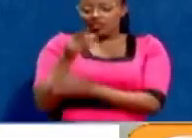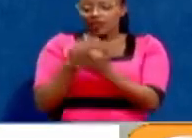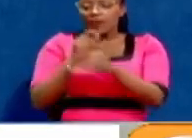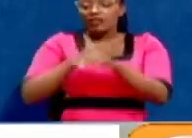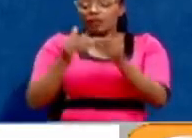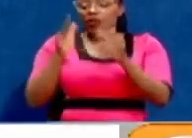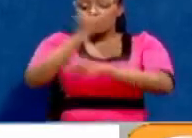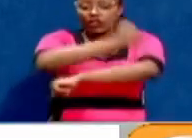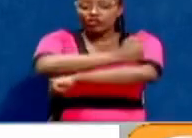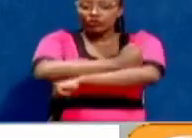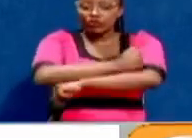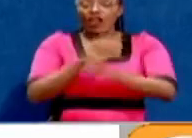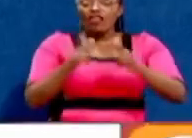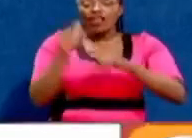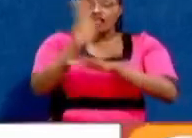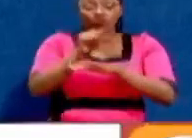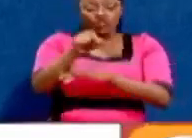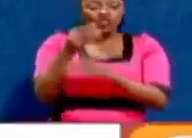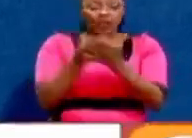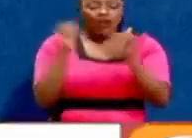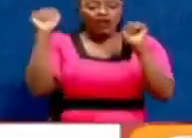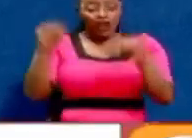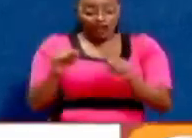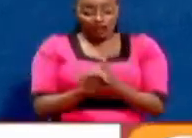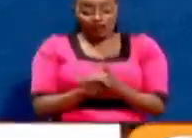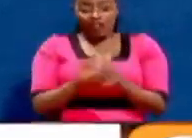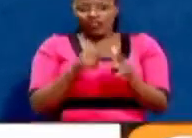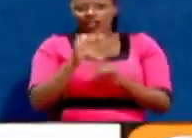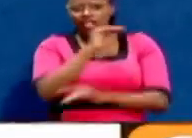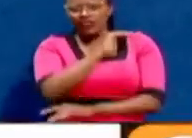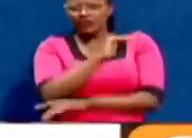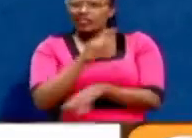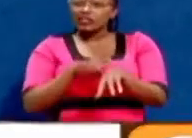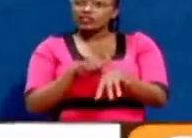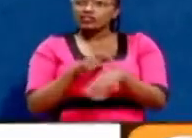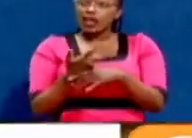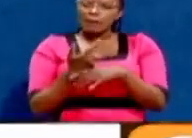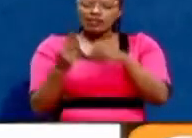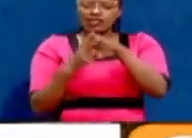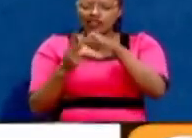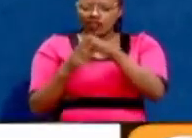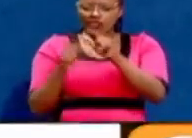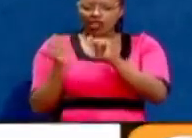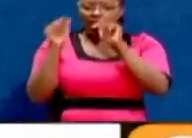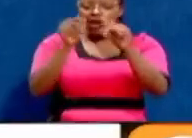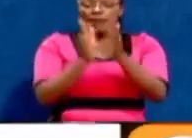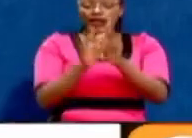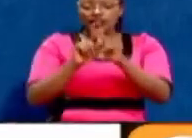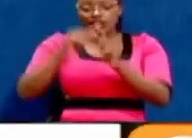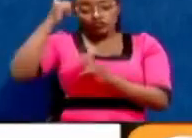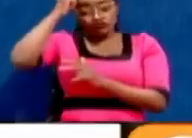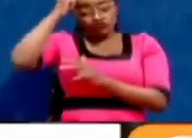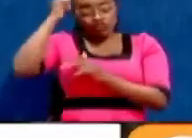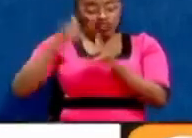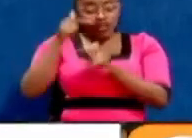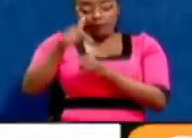shule itakapofunguliwa nitumie. Yani ikifika matime ya saa moja hivi, mtu anaingia anaenda kusoma, na